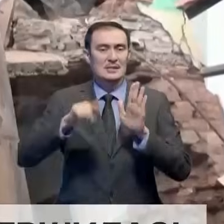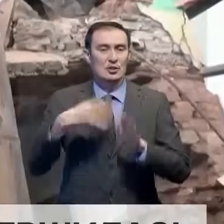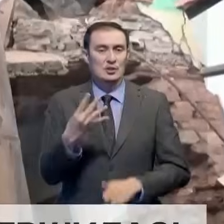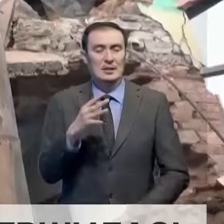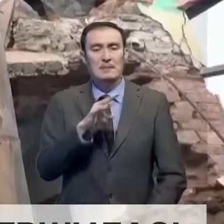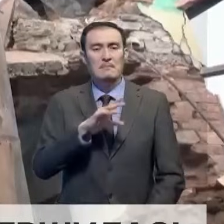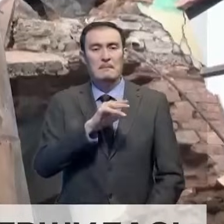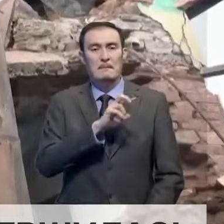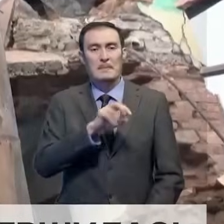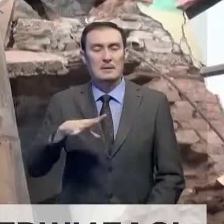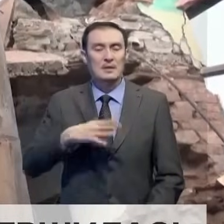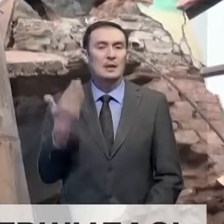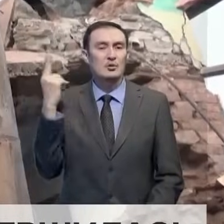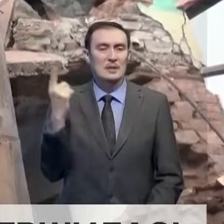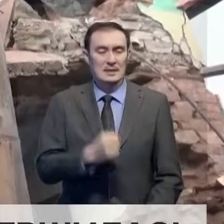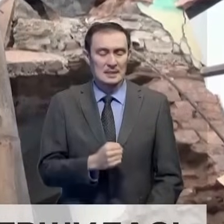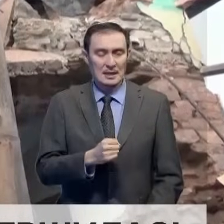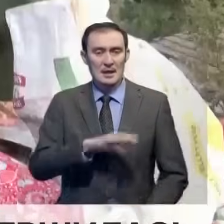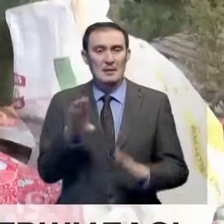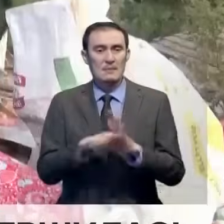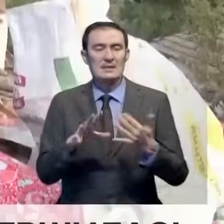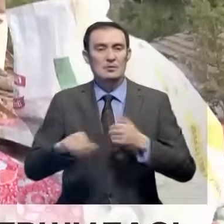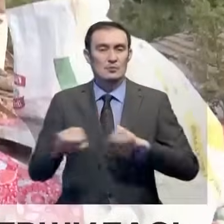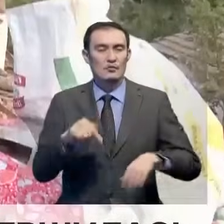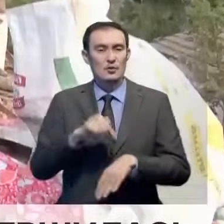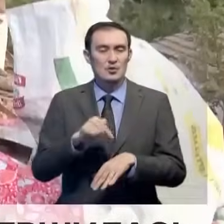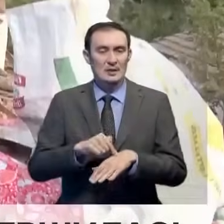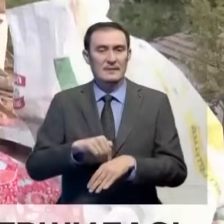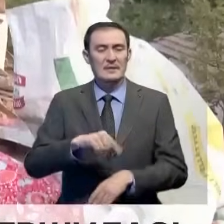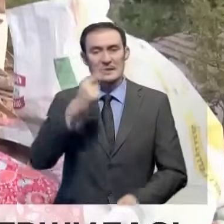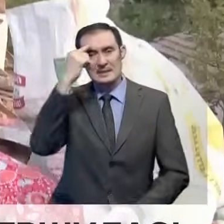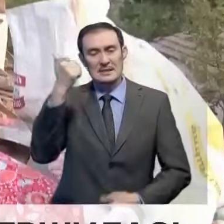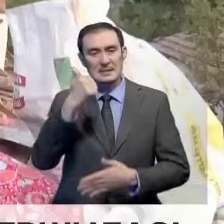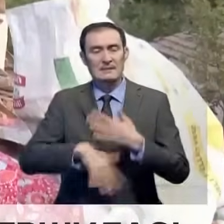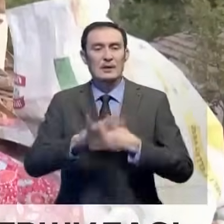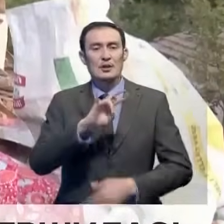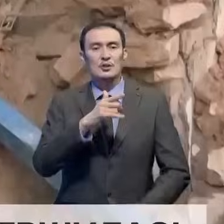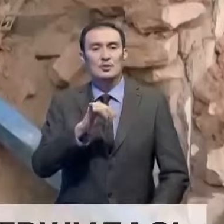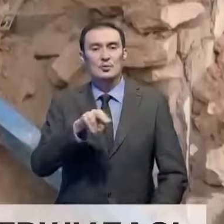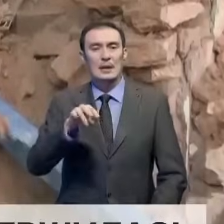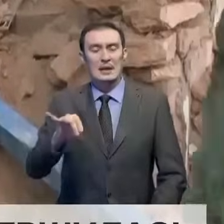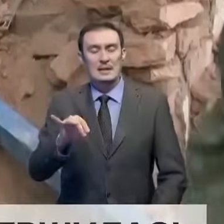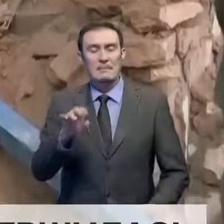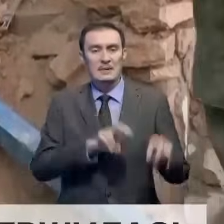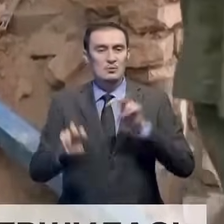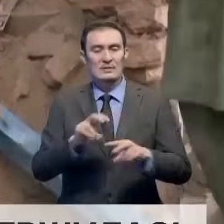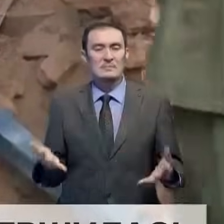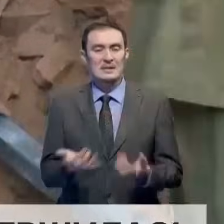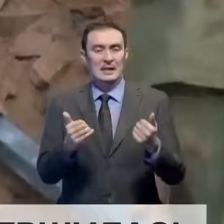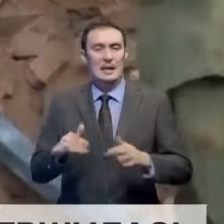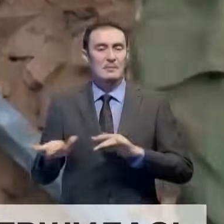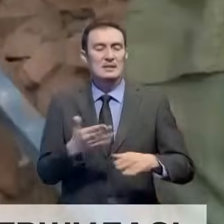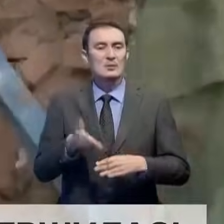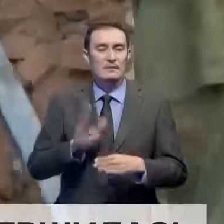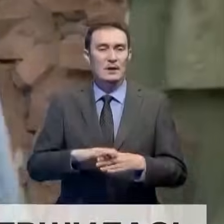в Непале произошло на прошлой неделе. Подземные толчки ощущались даже в индийской столице Нью-Дели. Поисково-спасательная операция была